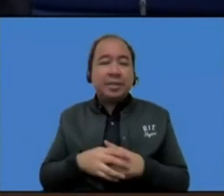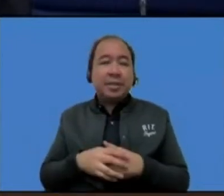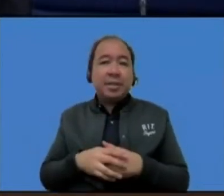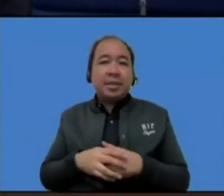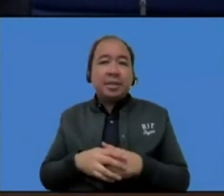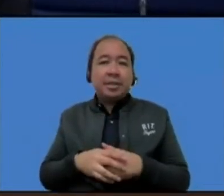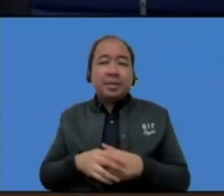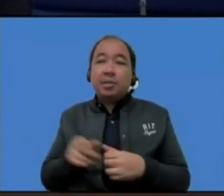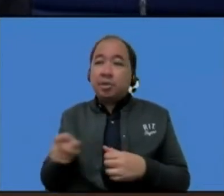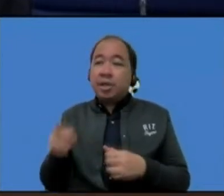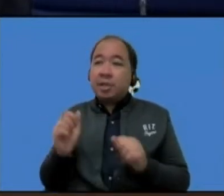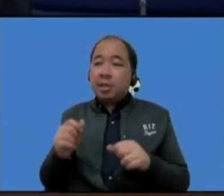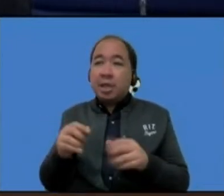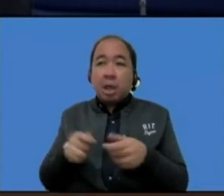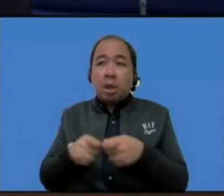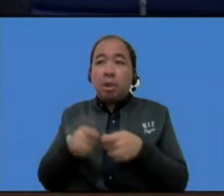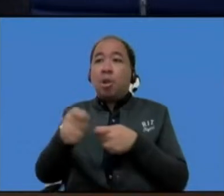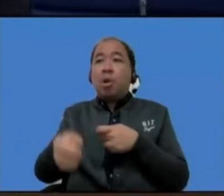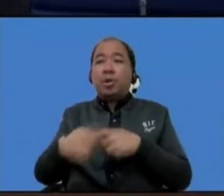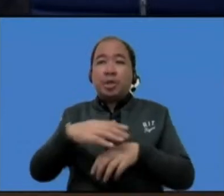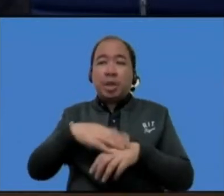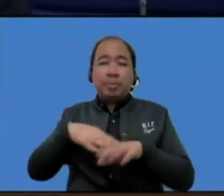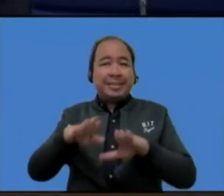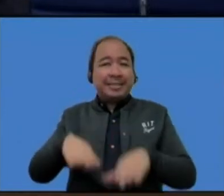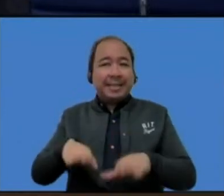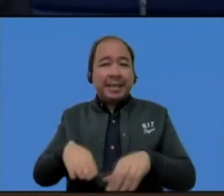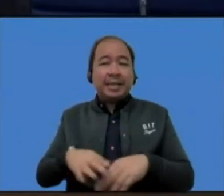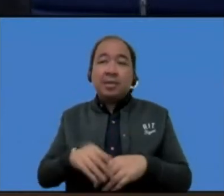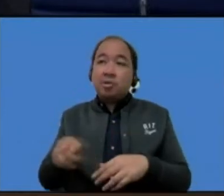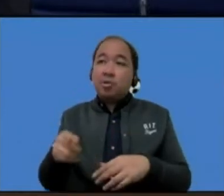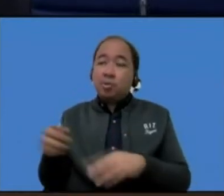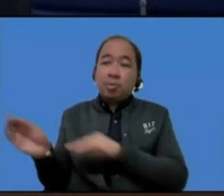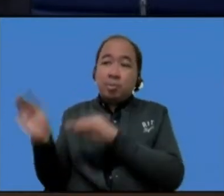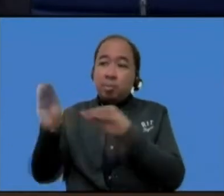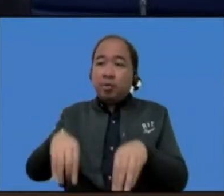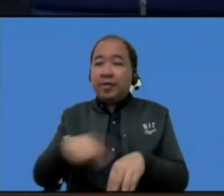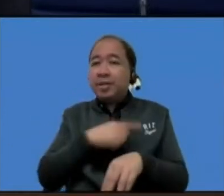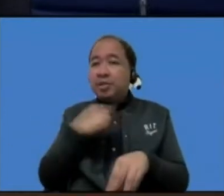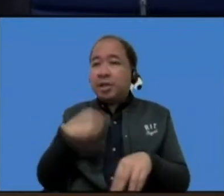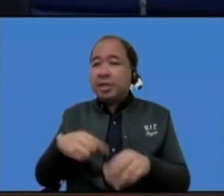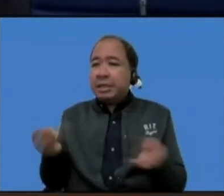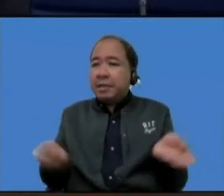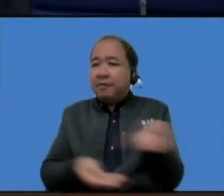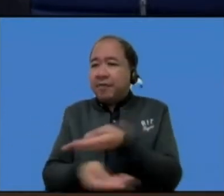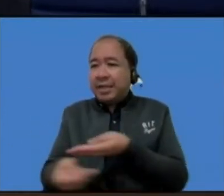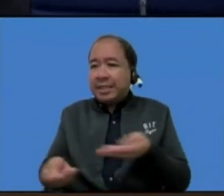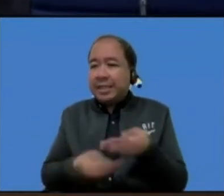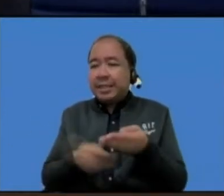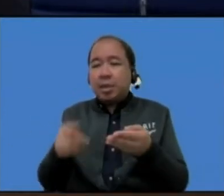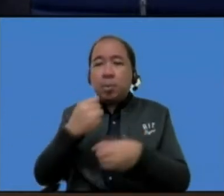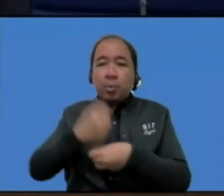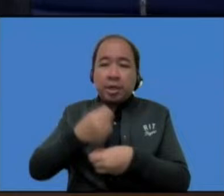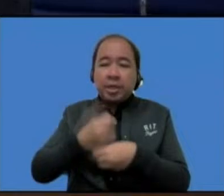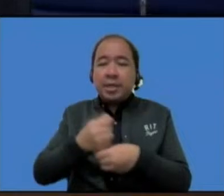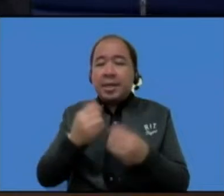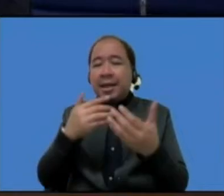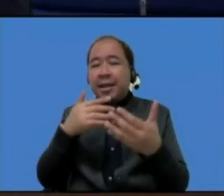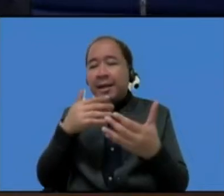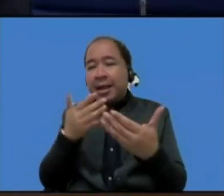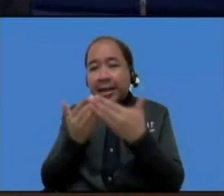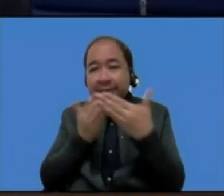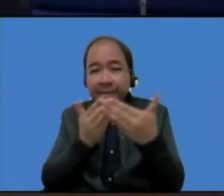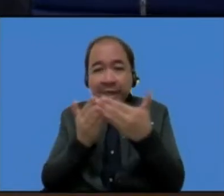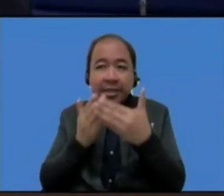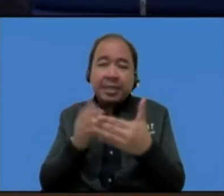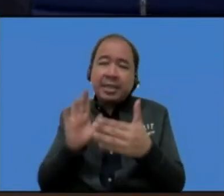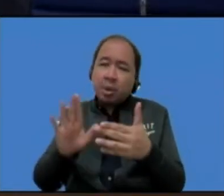融入服务，为在华的常住外国人提供工作、学习、生活便利